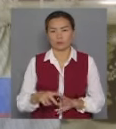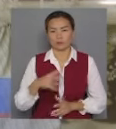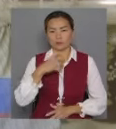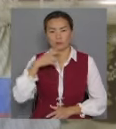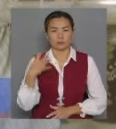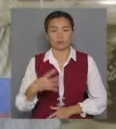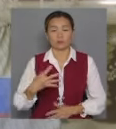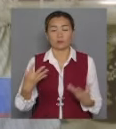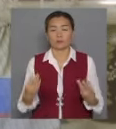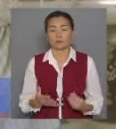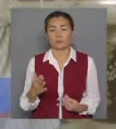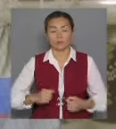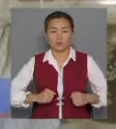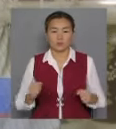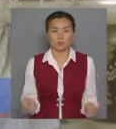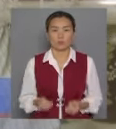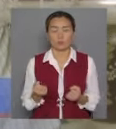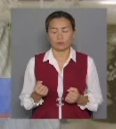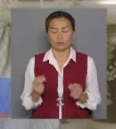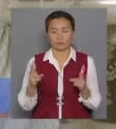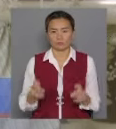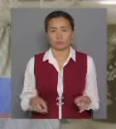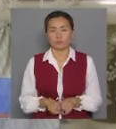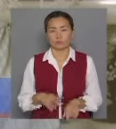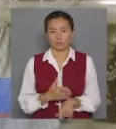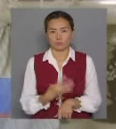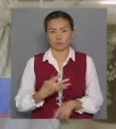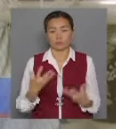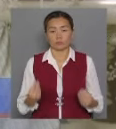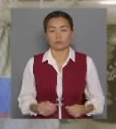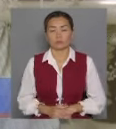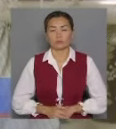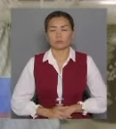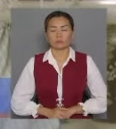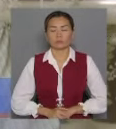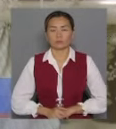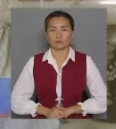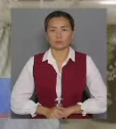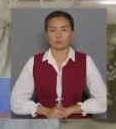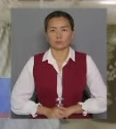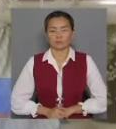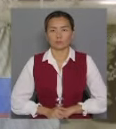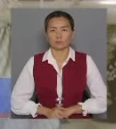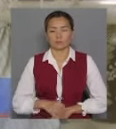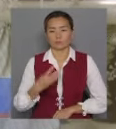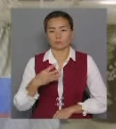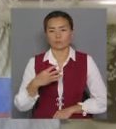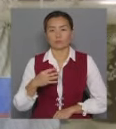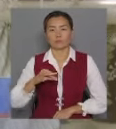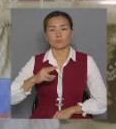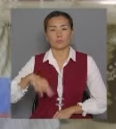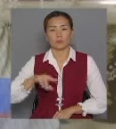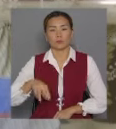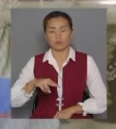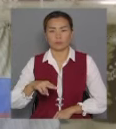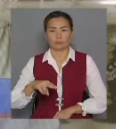Қыста қыстың шілдесі деген бар. Яғни бөрі сұрақ дейді. 30 күн, негізі 30 күн